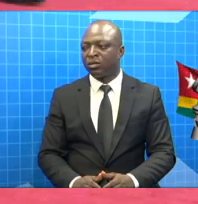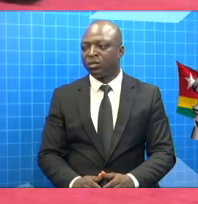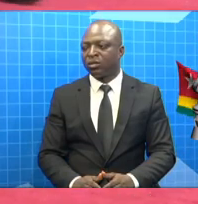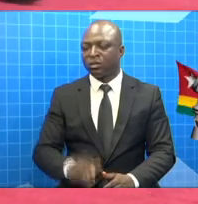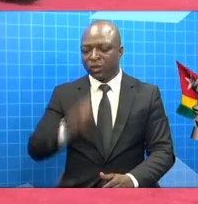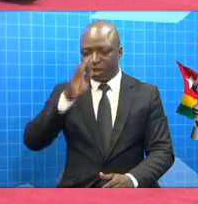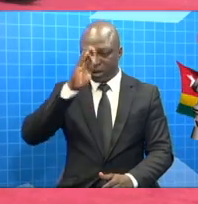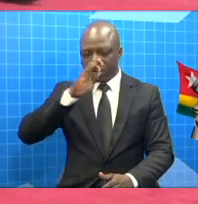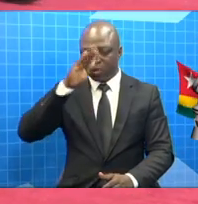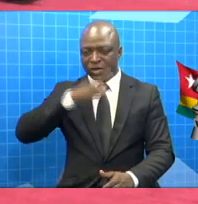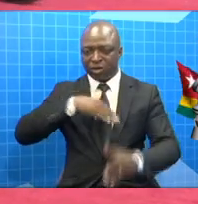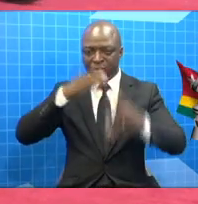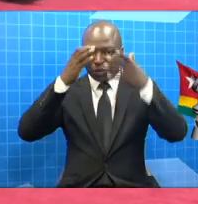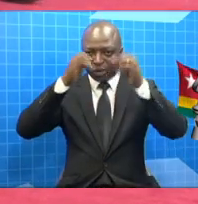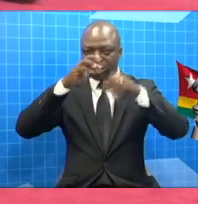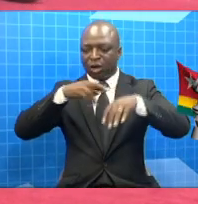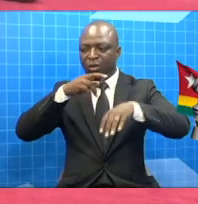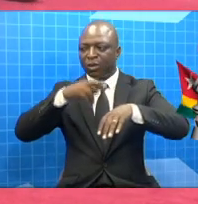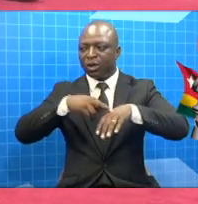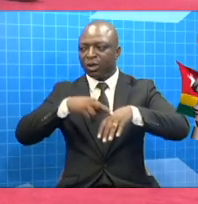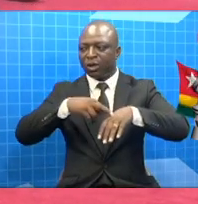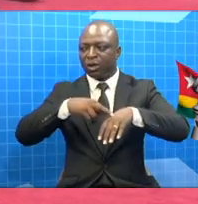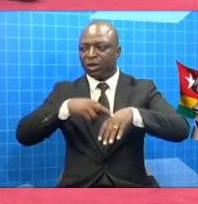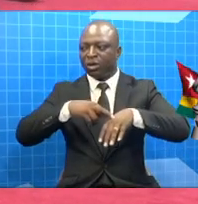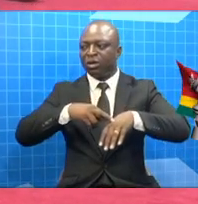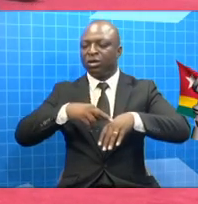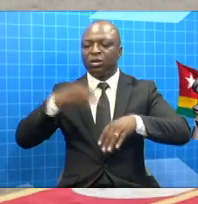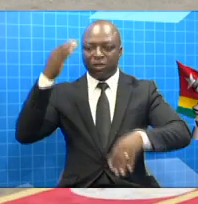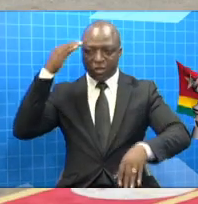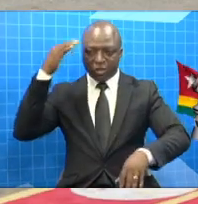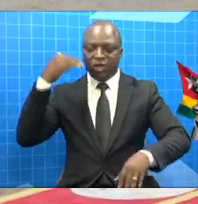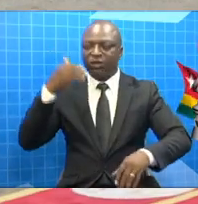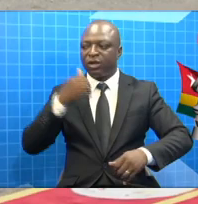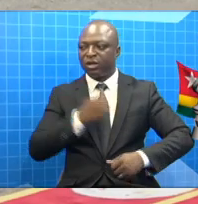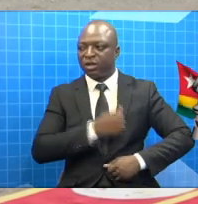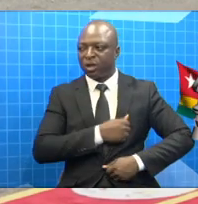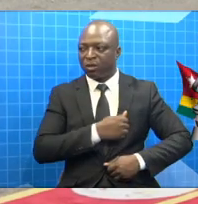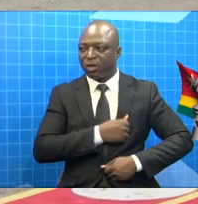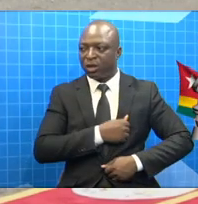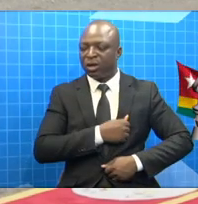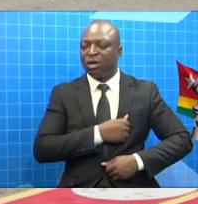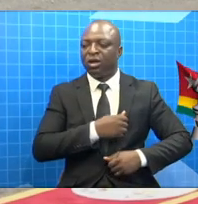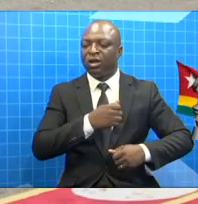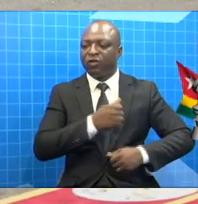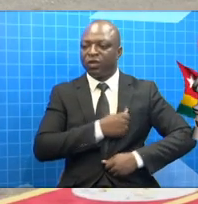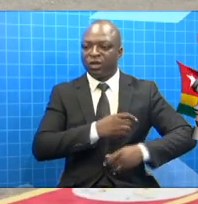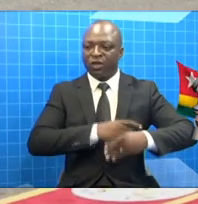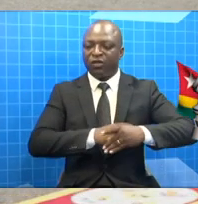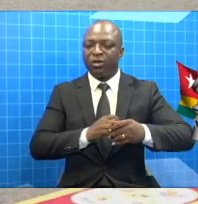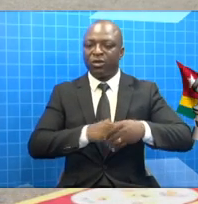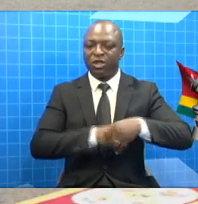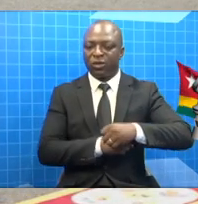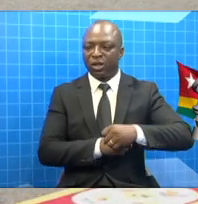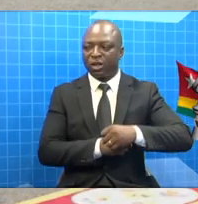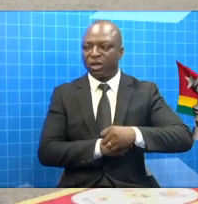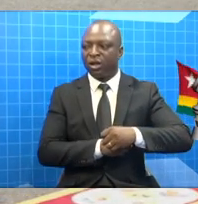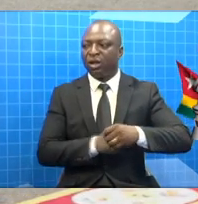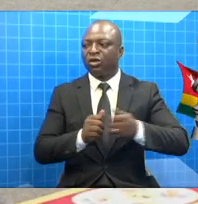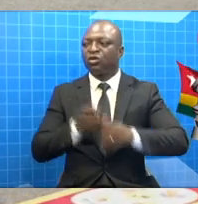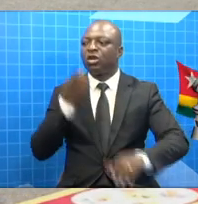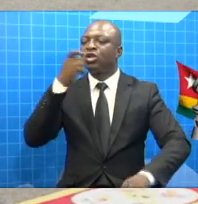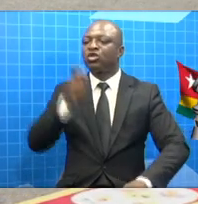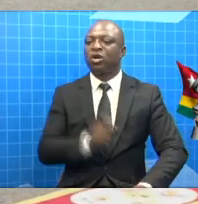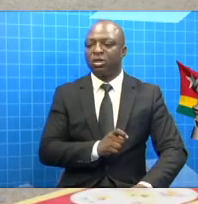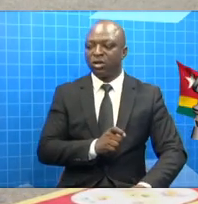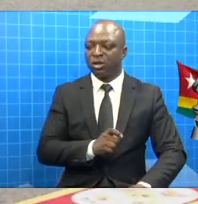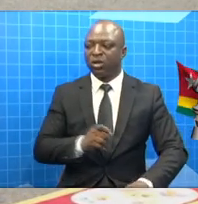Excellence, Monsieur le Président de la République, chef des armées, les forces de défense et de sécurité, sous les ordres